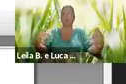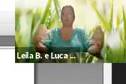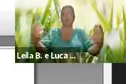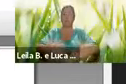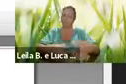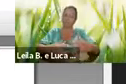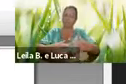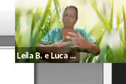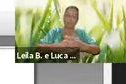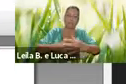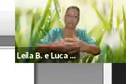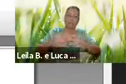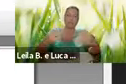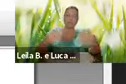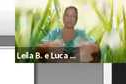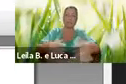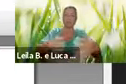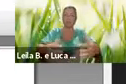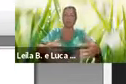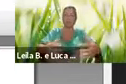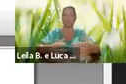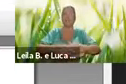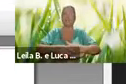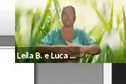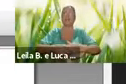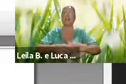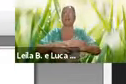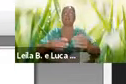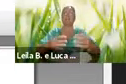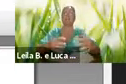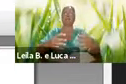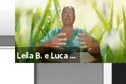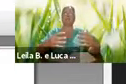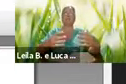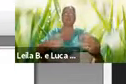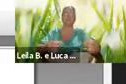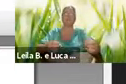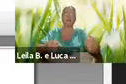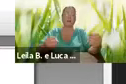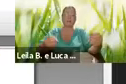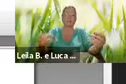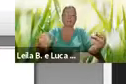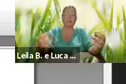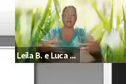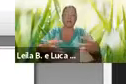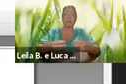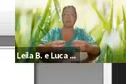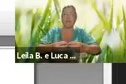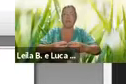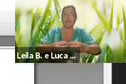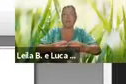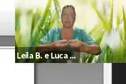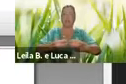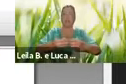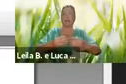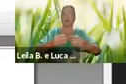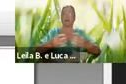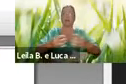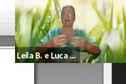fluido cosmico di questo pianeta, adatto a questo pianeta, per costituire, per creare la